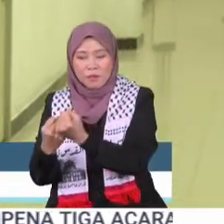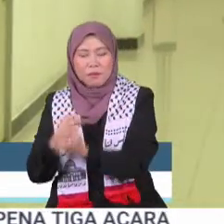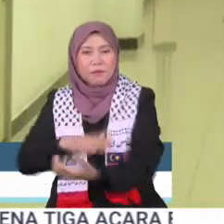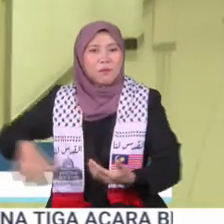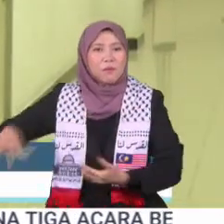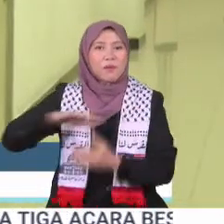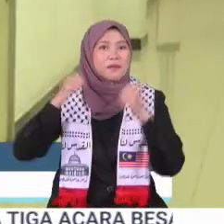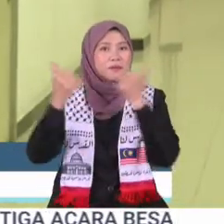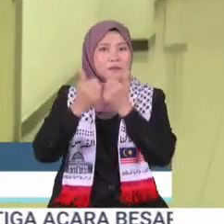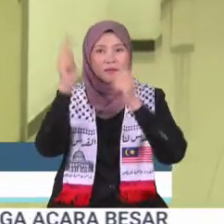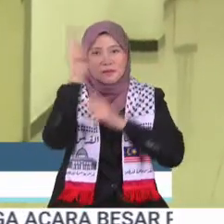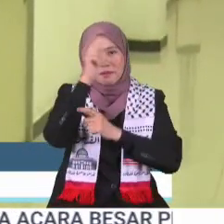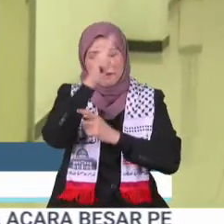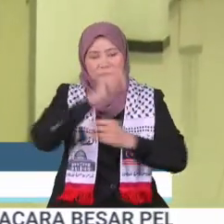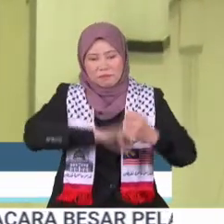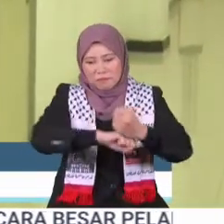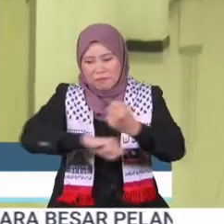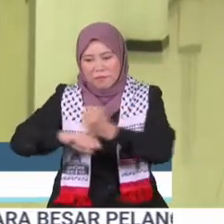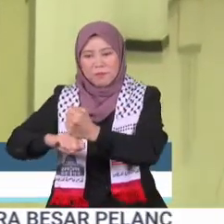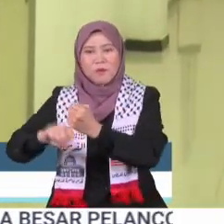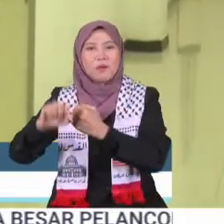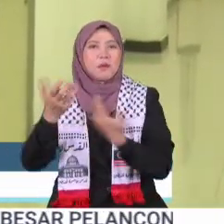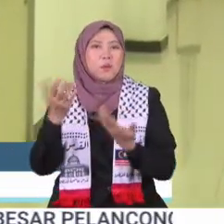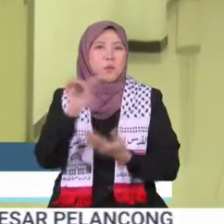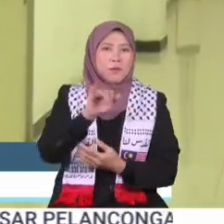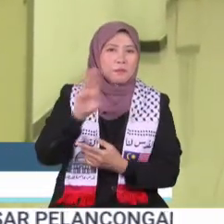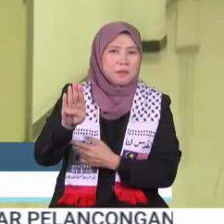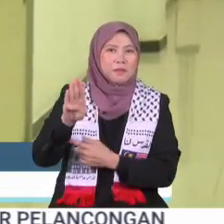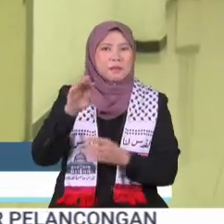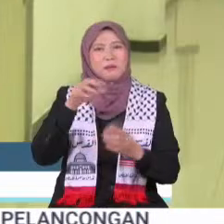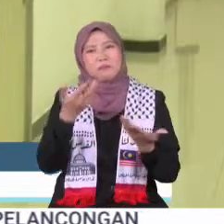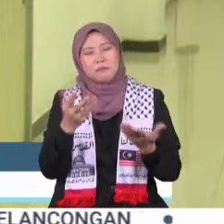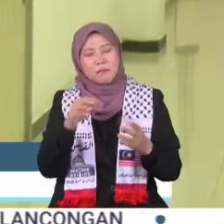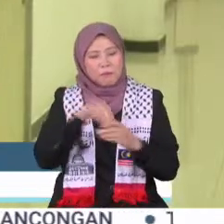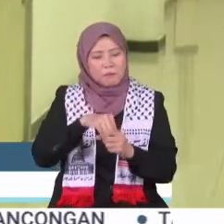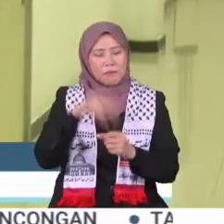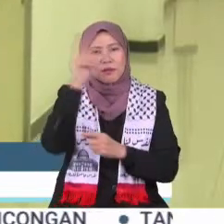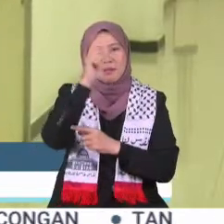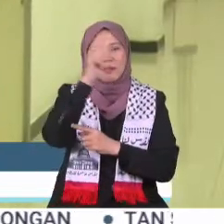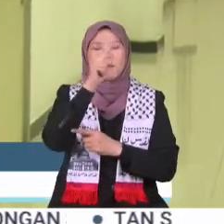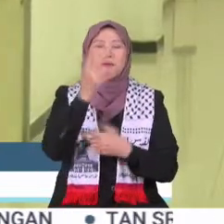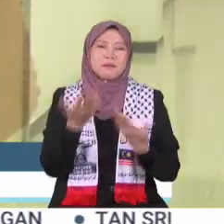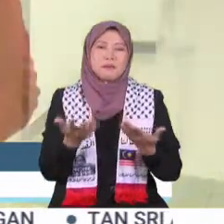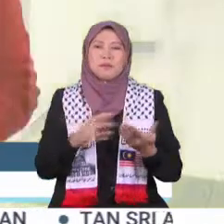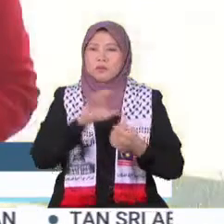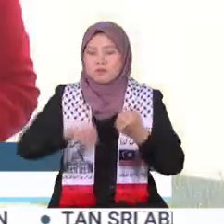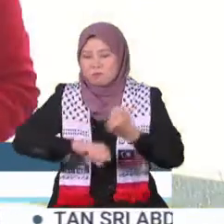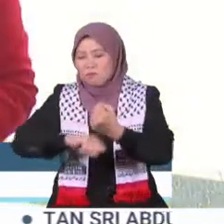semua agensi-agensi kerajaan dan juga WB yang berada dalam Kerajaan Madani hari ini.